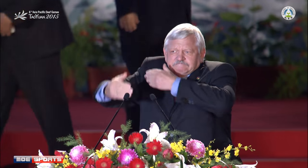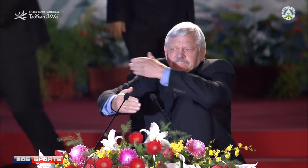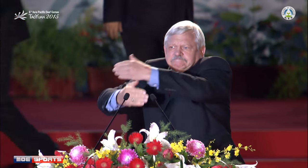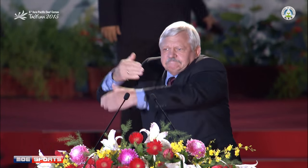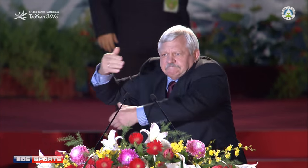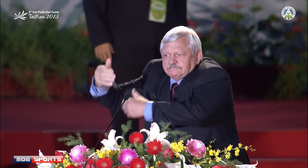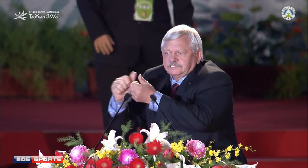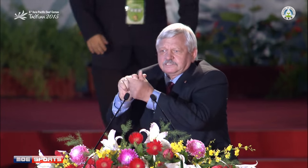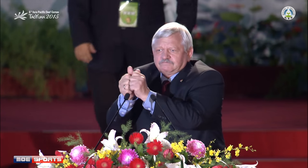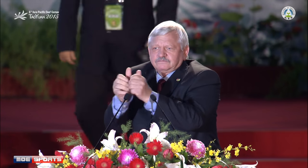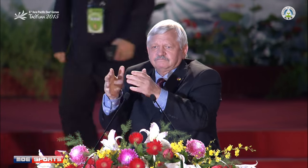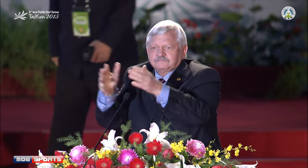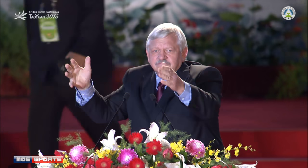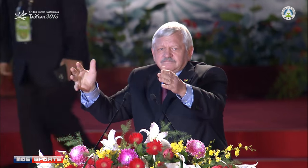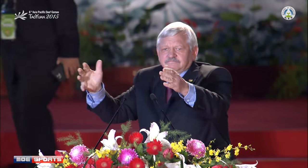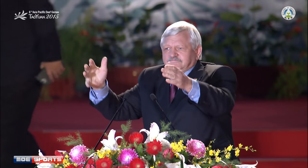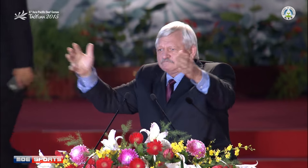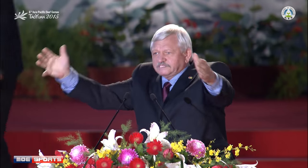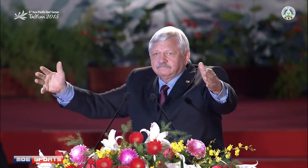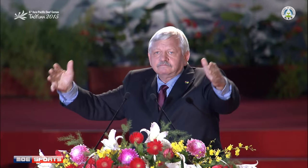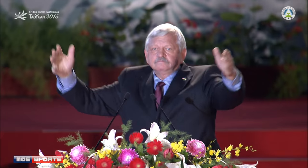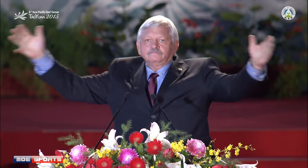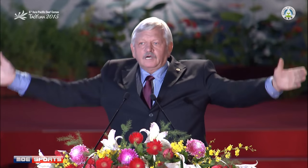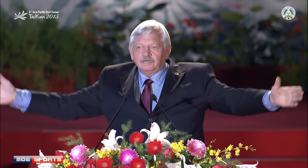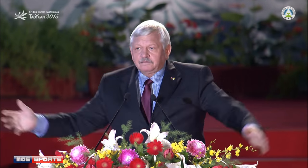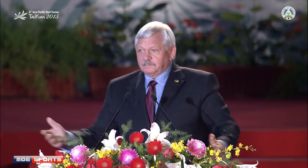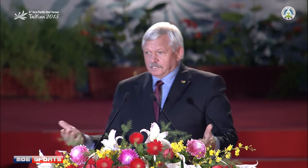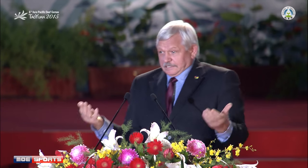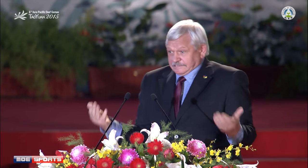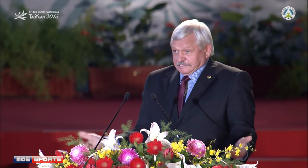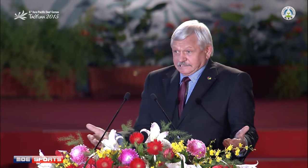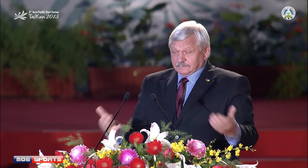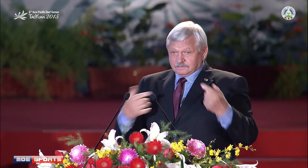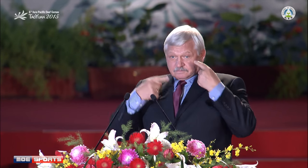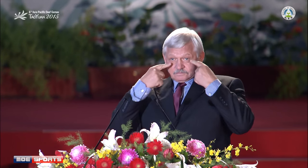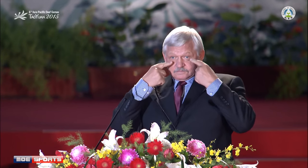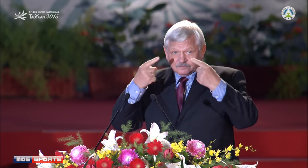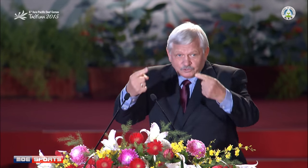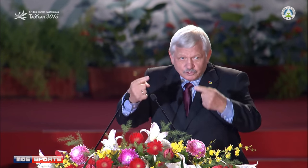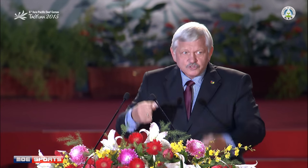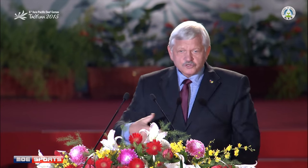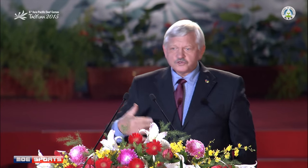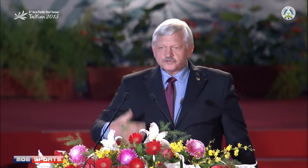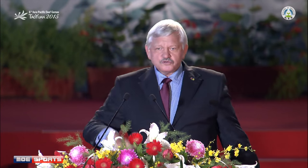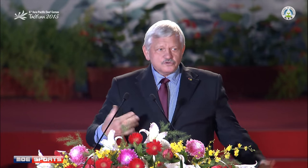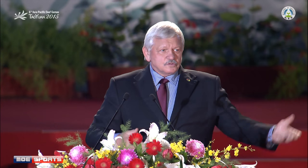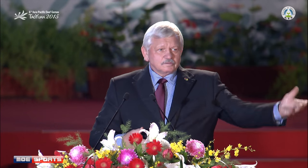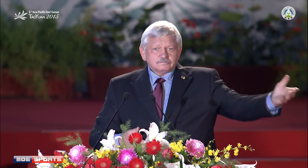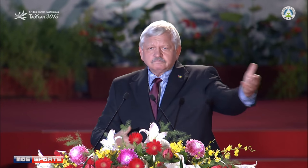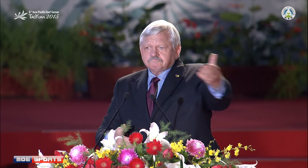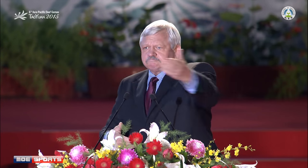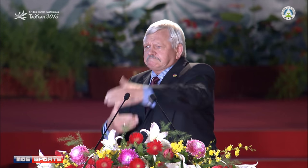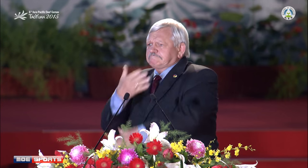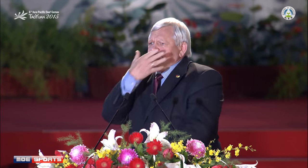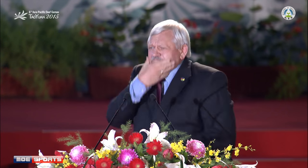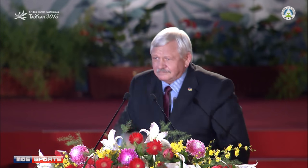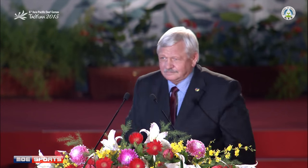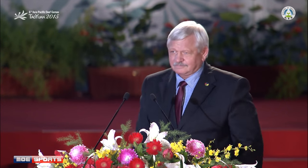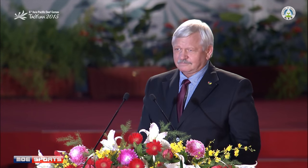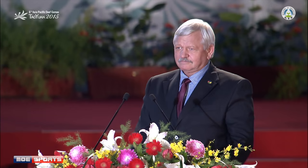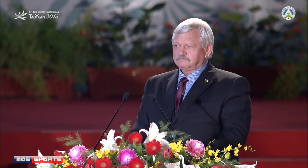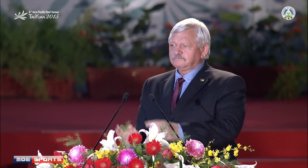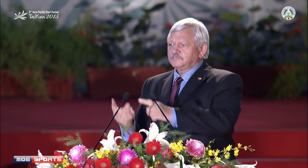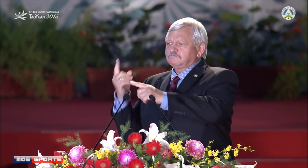会目标就是要促进提升听障运动，壮大听障运动的发